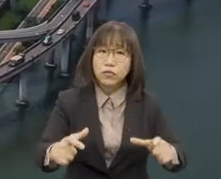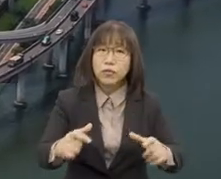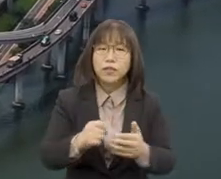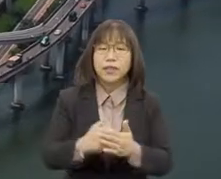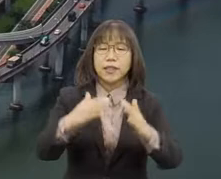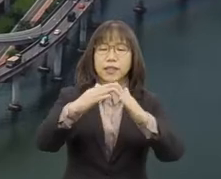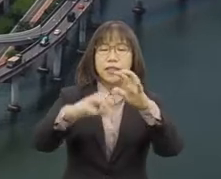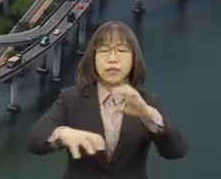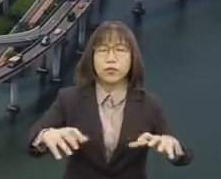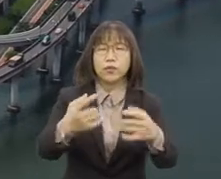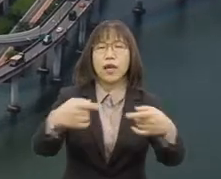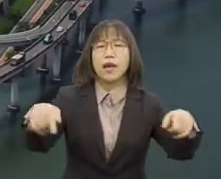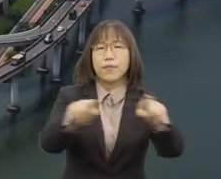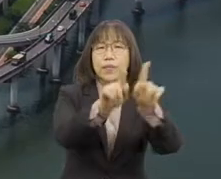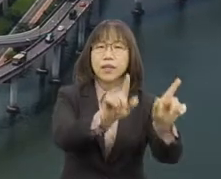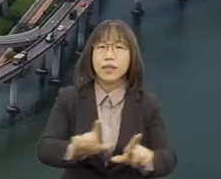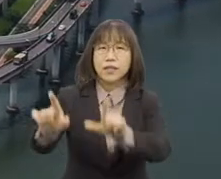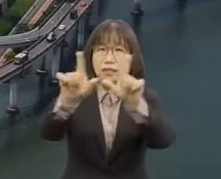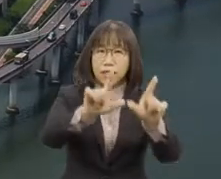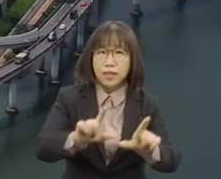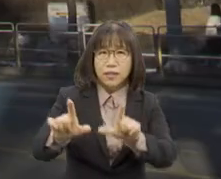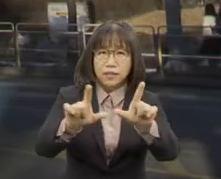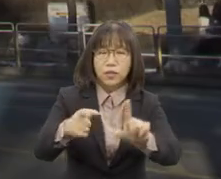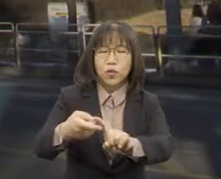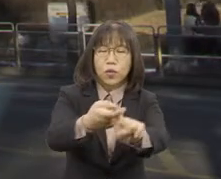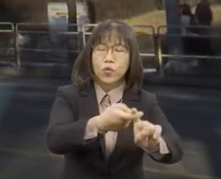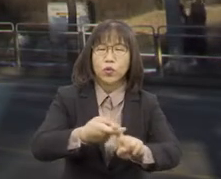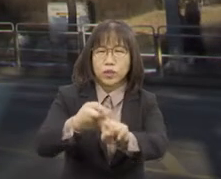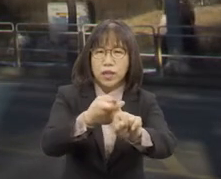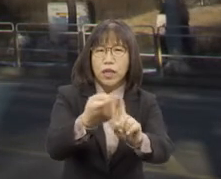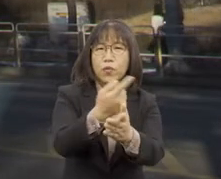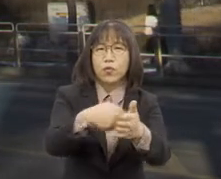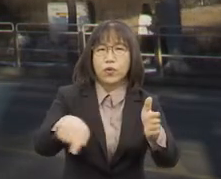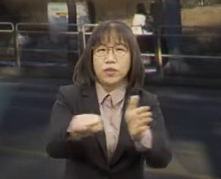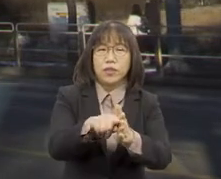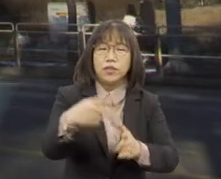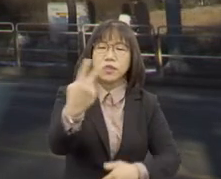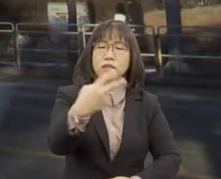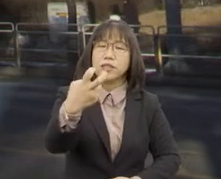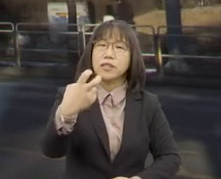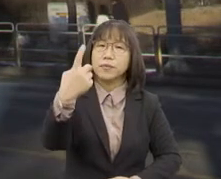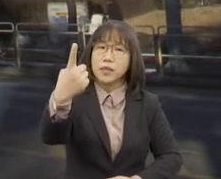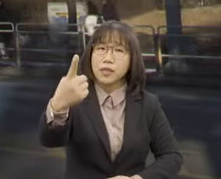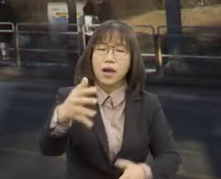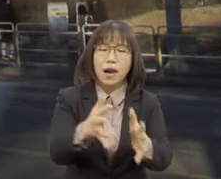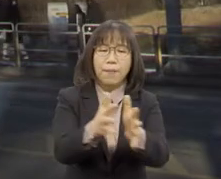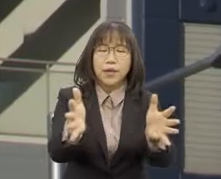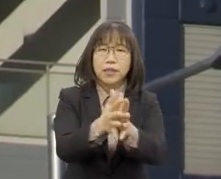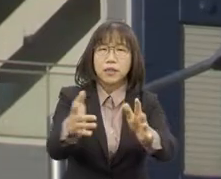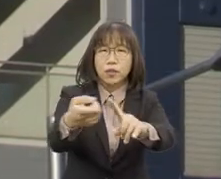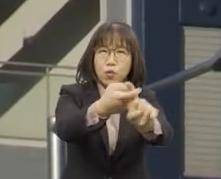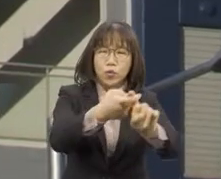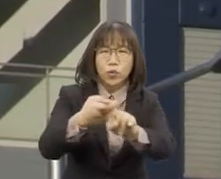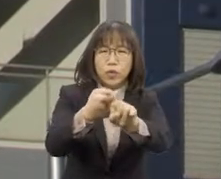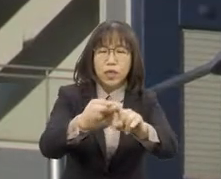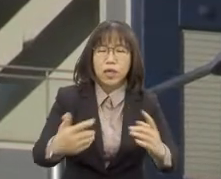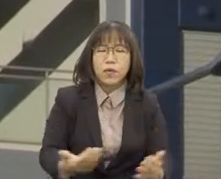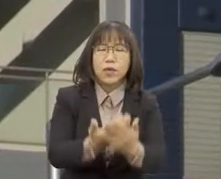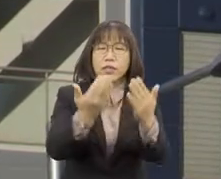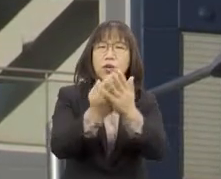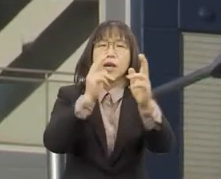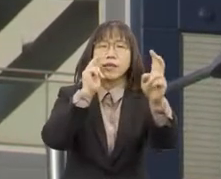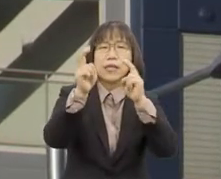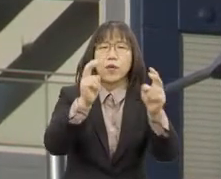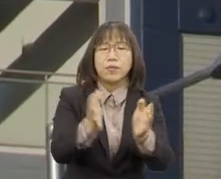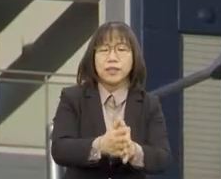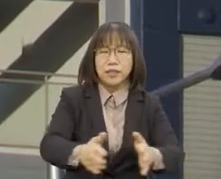강서구는 이웃과 더불어 사는 건강한 주거 공동체 조성에 일환으로 2021년 아파트 공동체 활성화